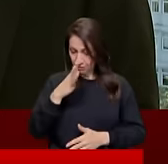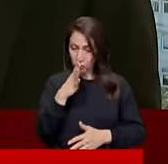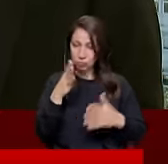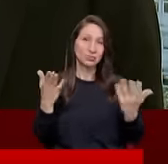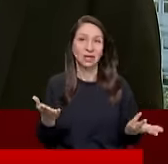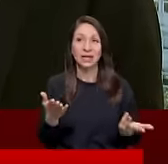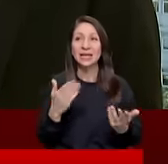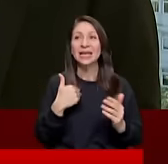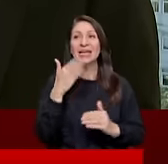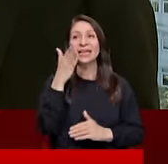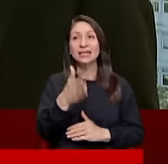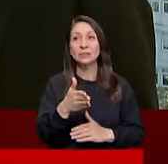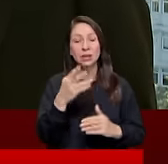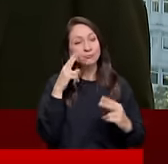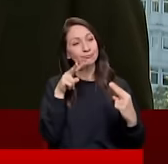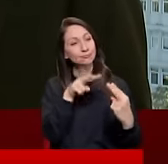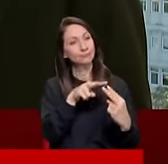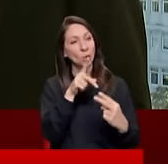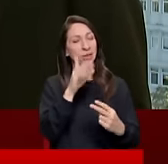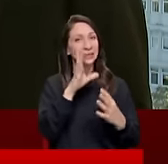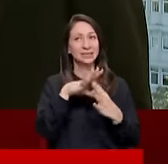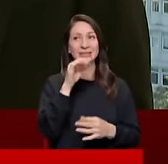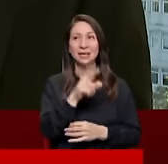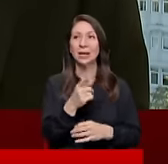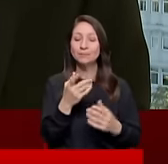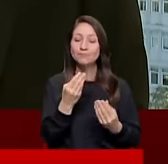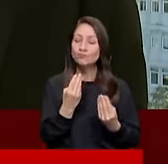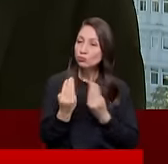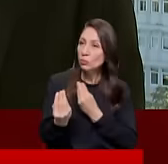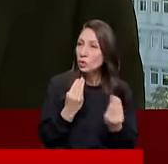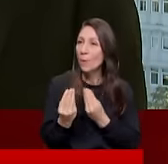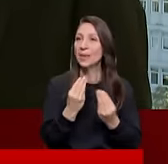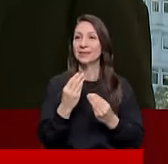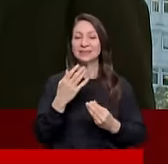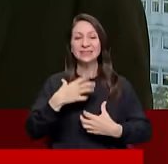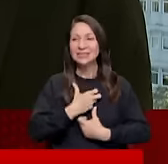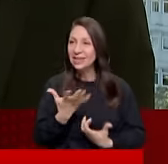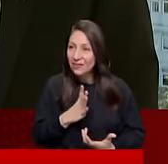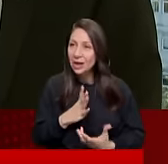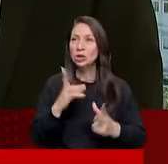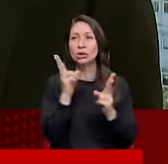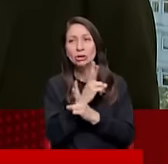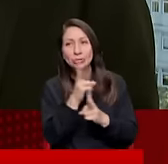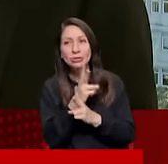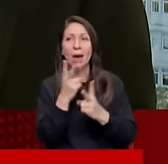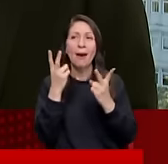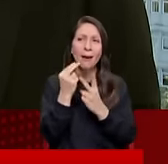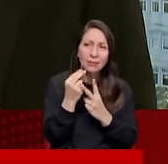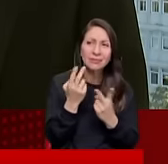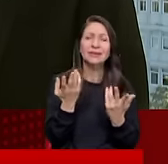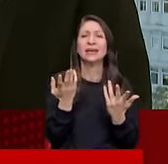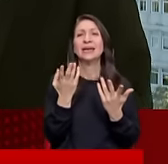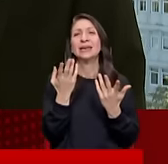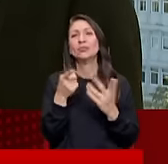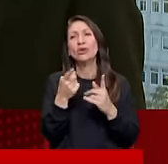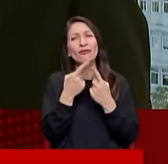zaten. Gittiğimiz zaman göz göze geldiğimiz o insanlarla sohbet ettik, dertlerini dinledik, güldük, gülüştük. Yani burada